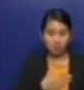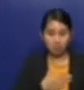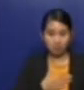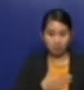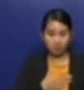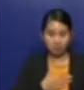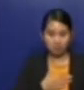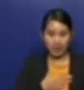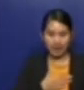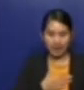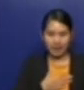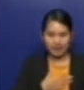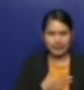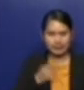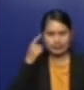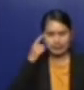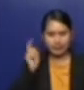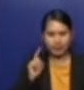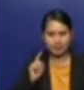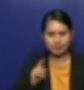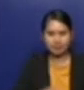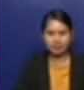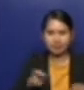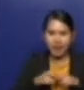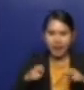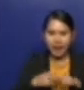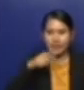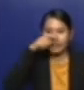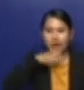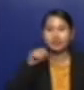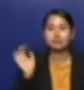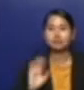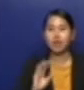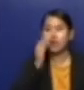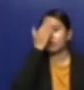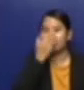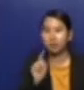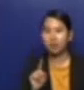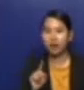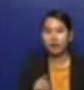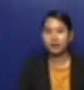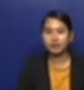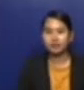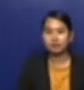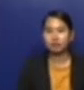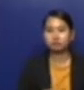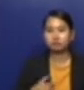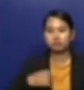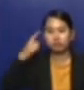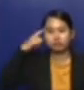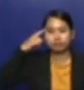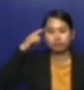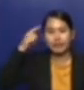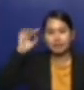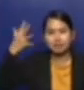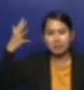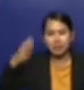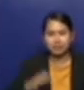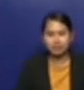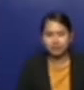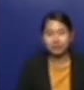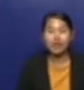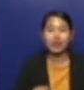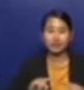ดๆให้เกิดขึ้นในสังคมไทยเพราะสิ่งเหล่านั้นไม่ได้อยู่ในสมองผมแ